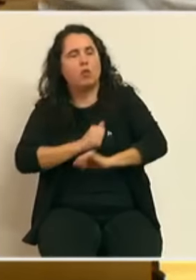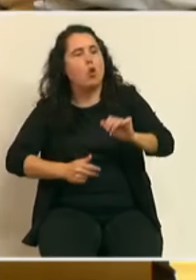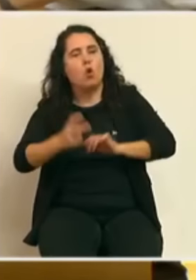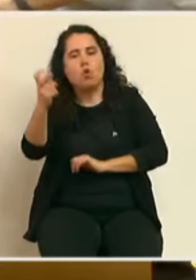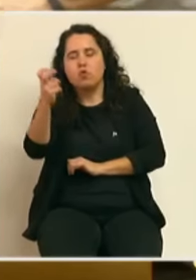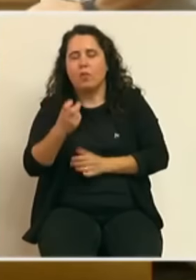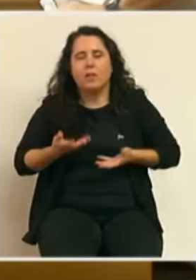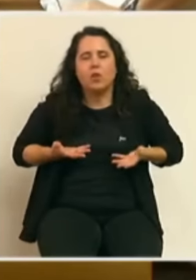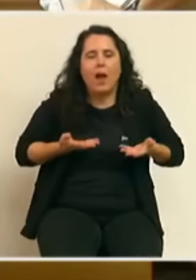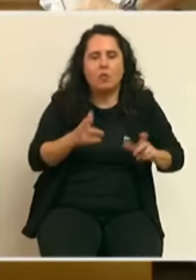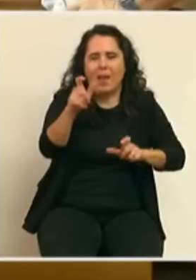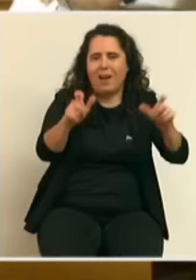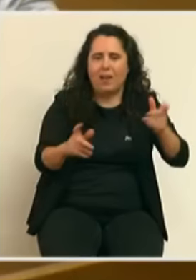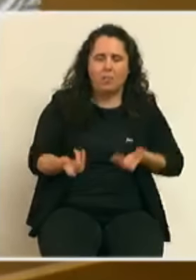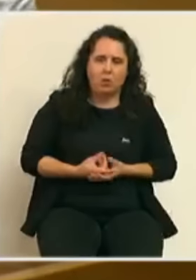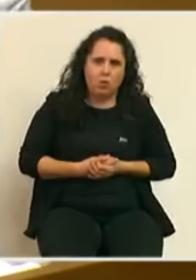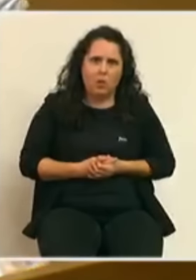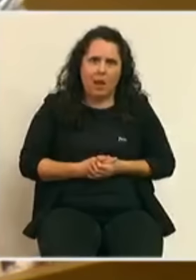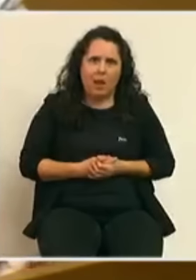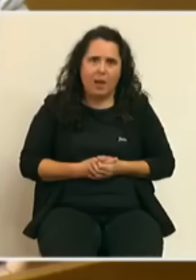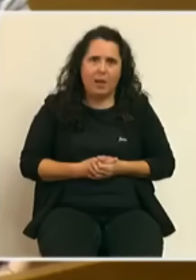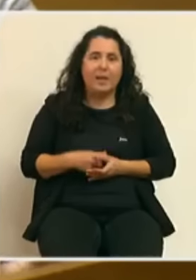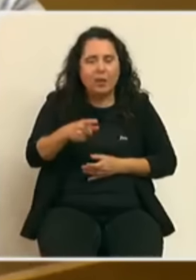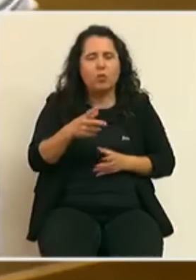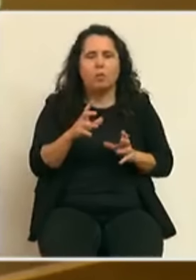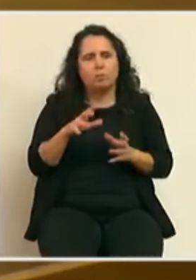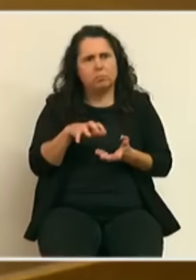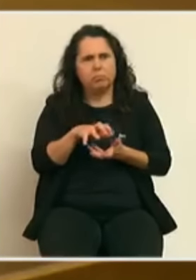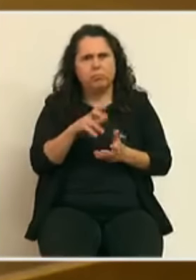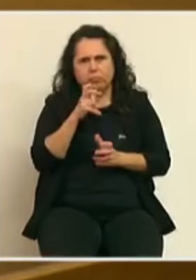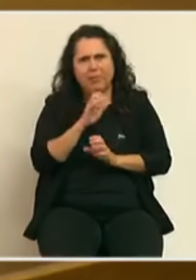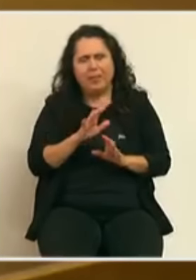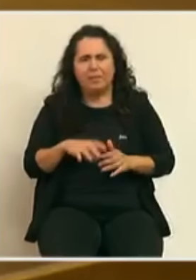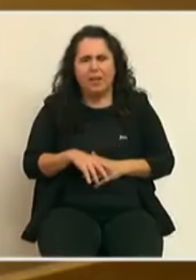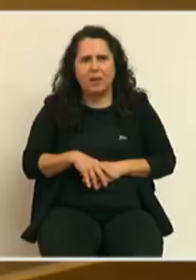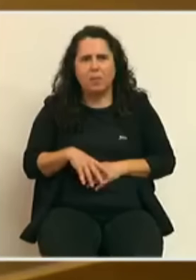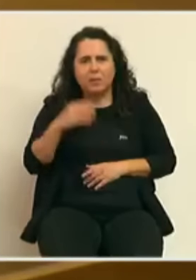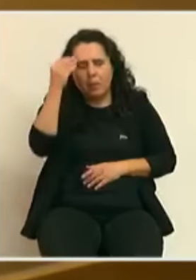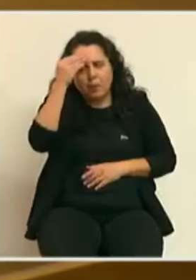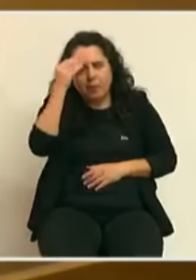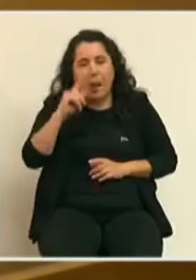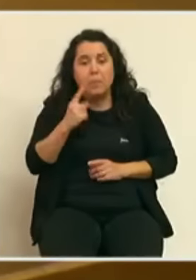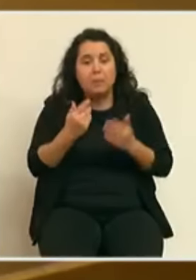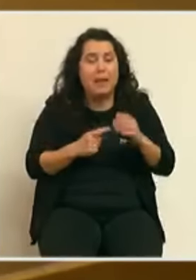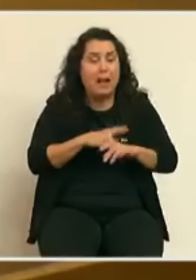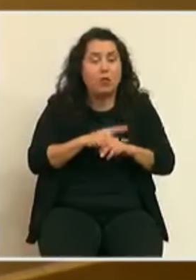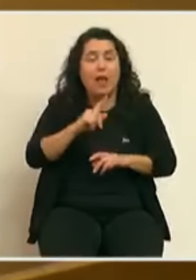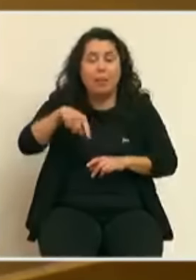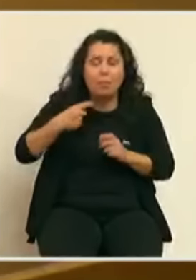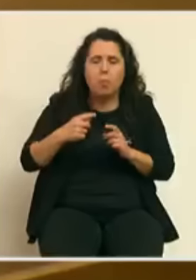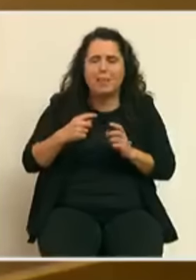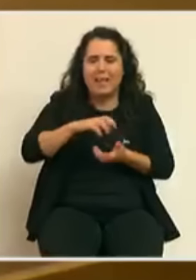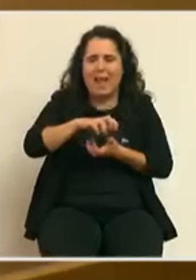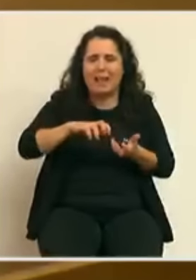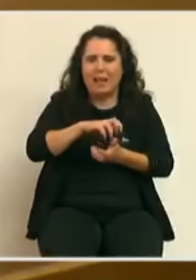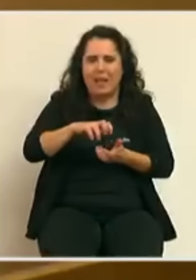a ajudar a les persones. Senyor Mazón, això és molt greu, perquè estem parlant de les primeres hores després d'una catàstrofe.